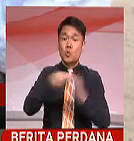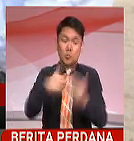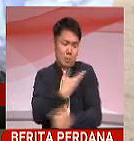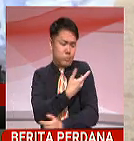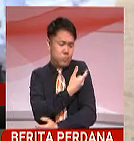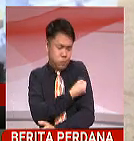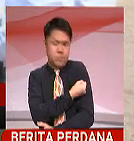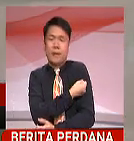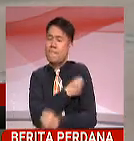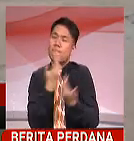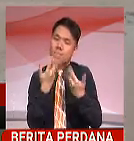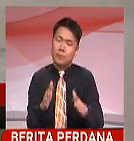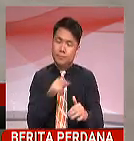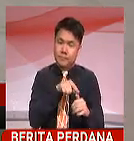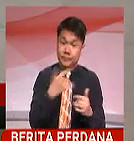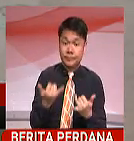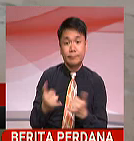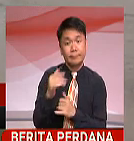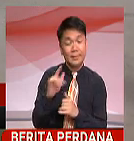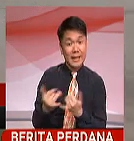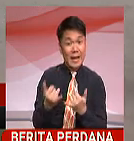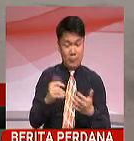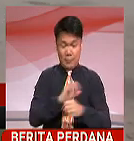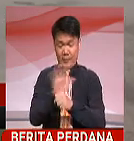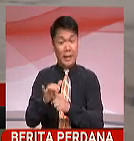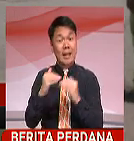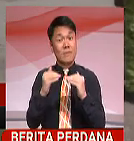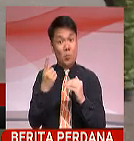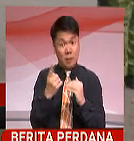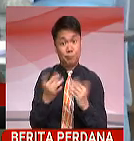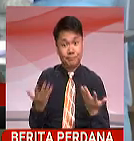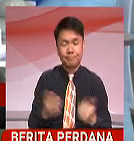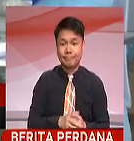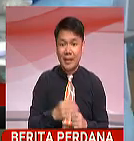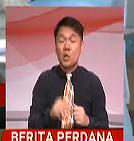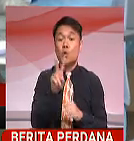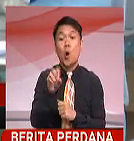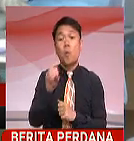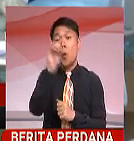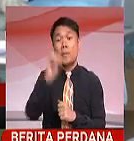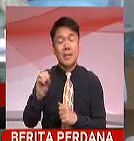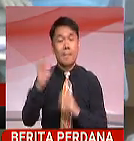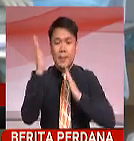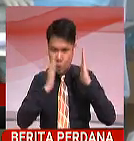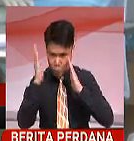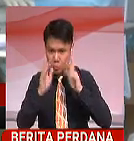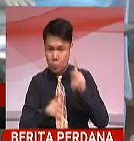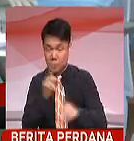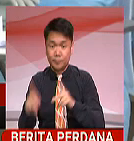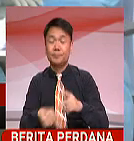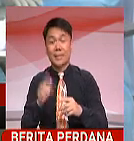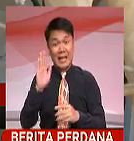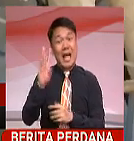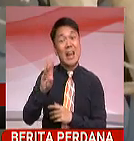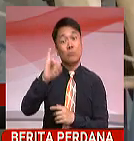yang diperlukan. Pelan imunisasi COVID-19 kebangsaan fasa pertama meliputi 20% populasi Malaysia atau